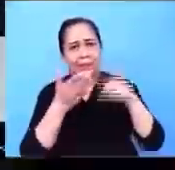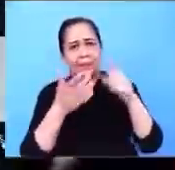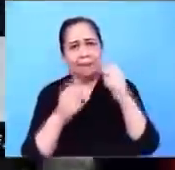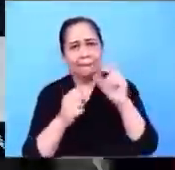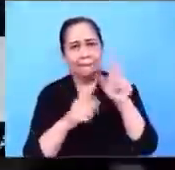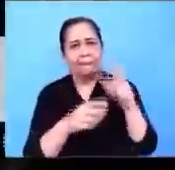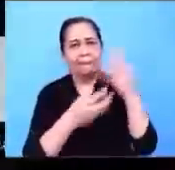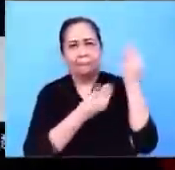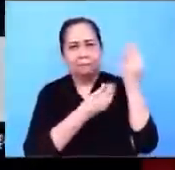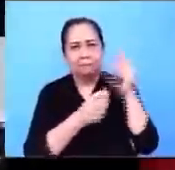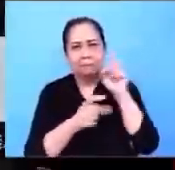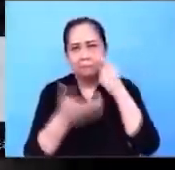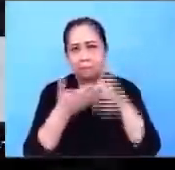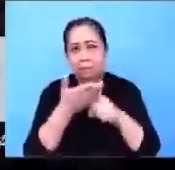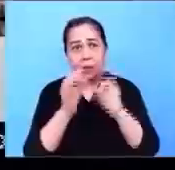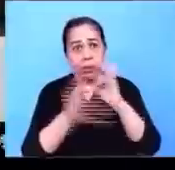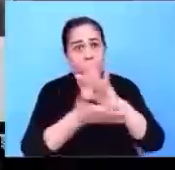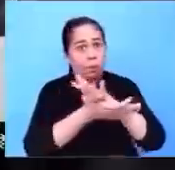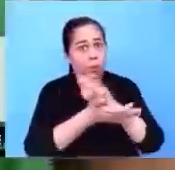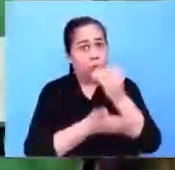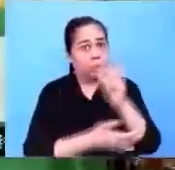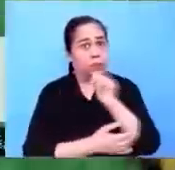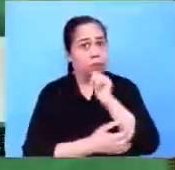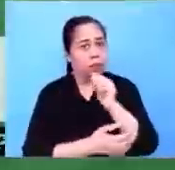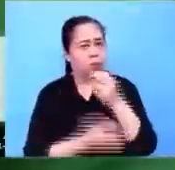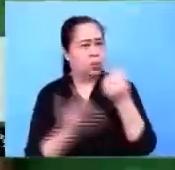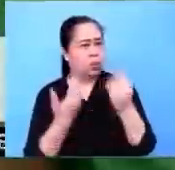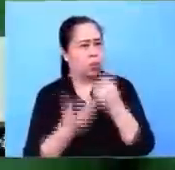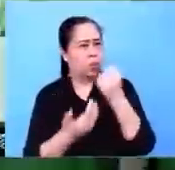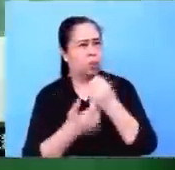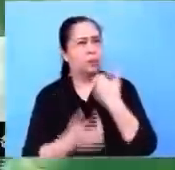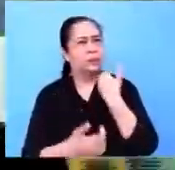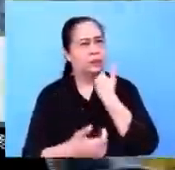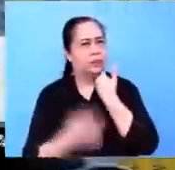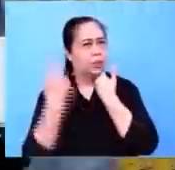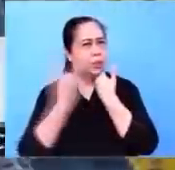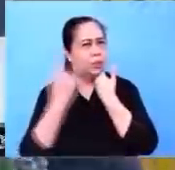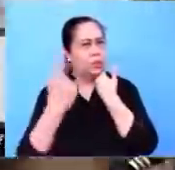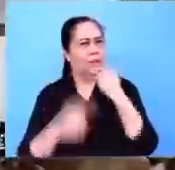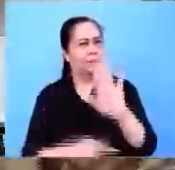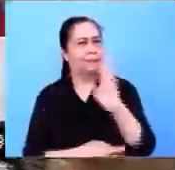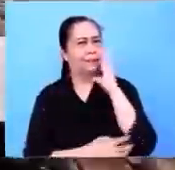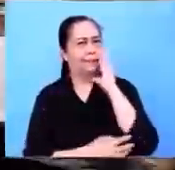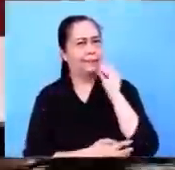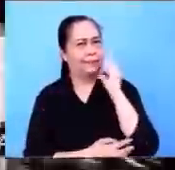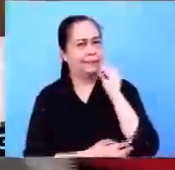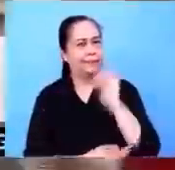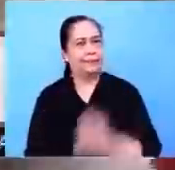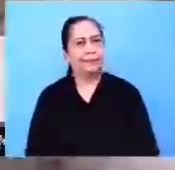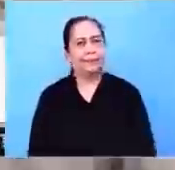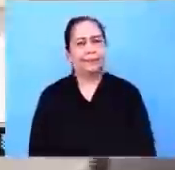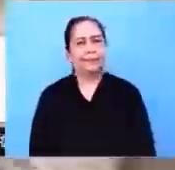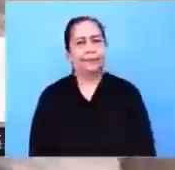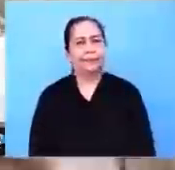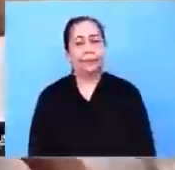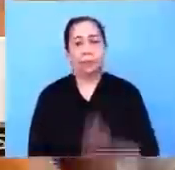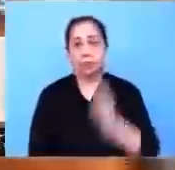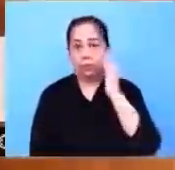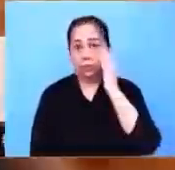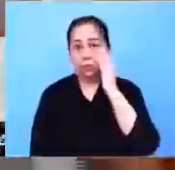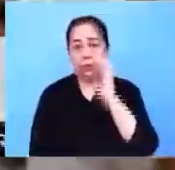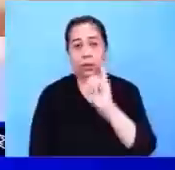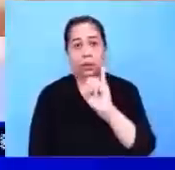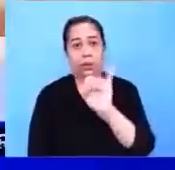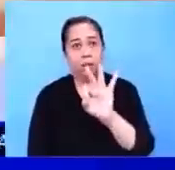agad kung COVID-19 o simpleng trangkaso lang ang inyong nararamdaman. Alam naman natin na kapag medyo